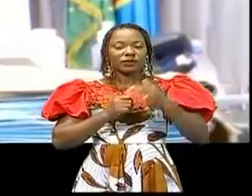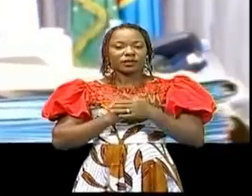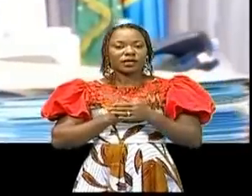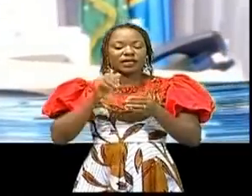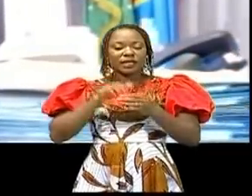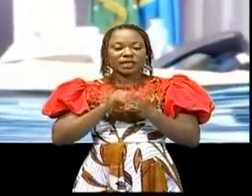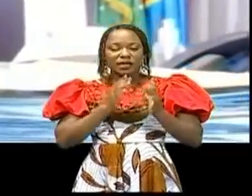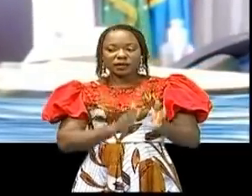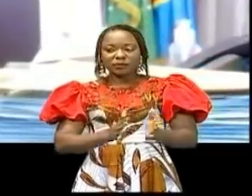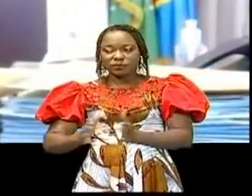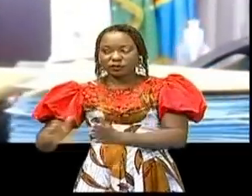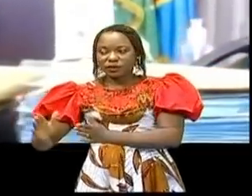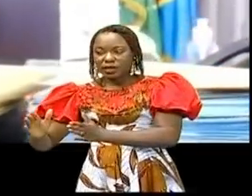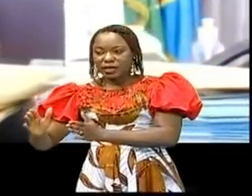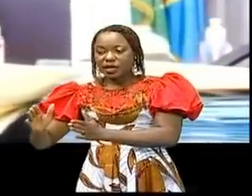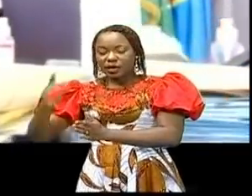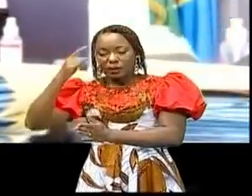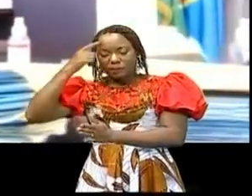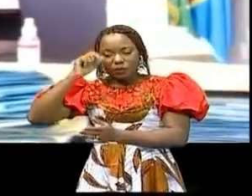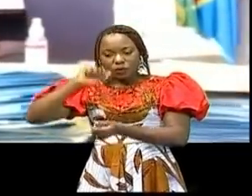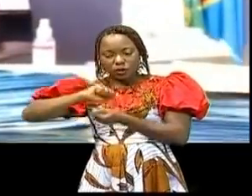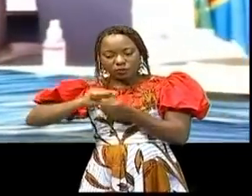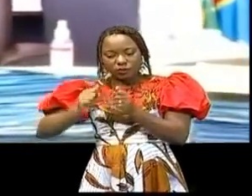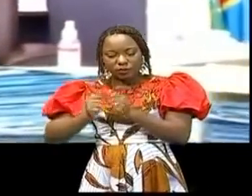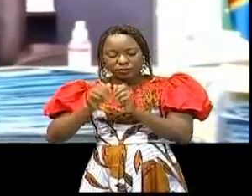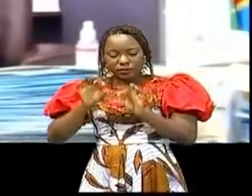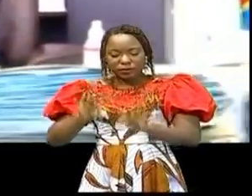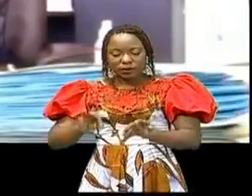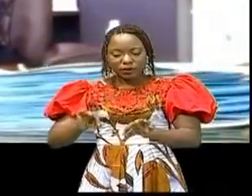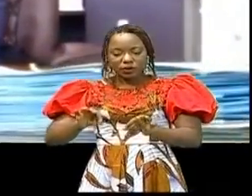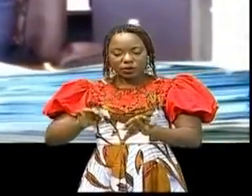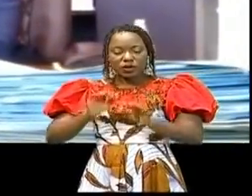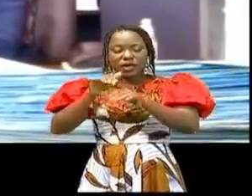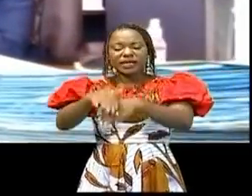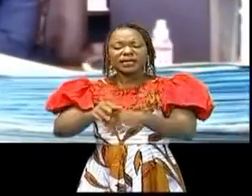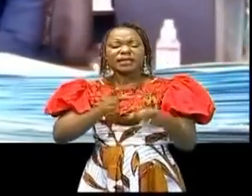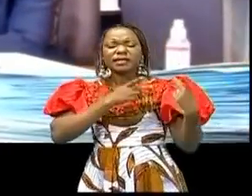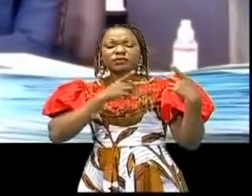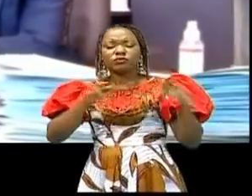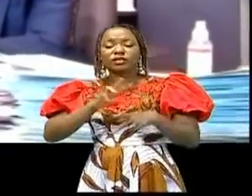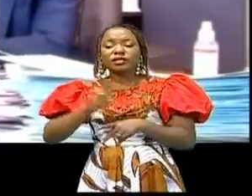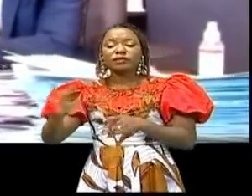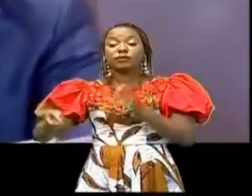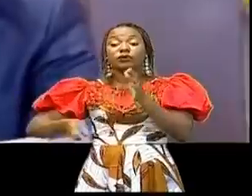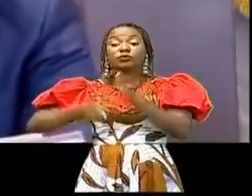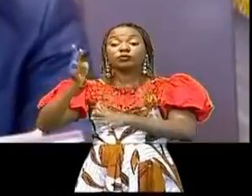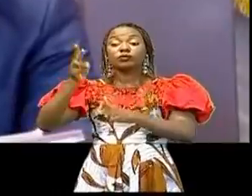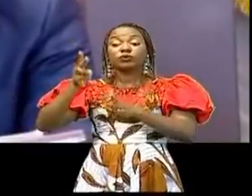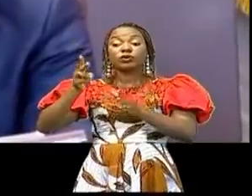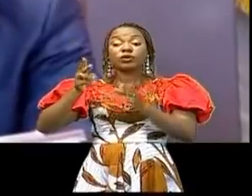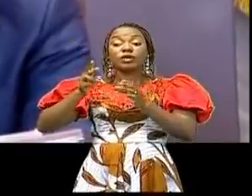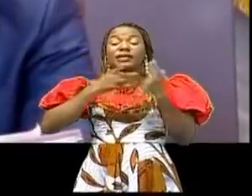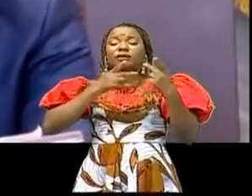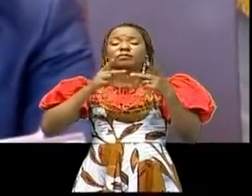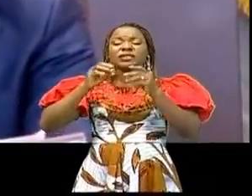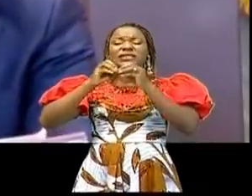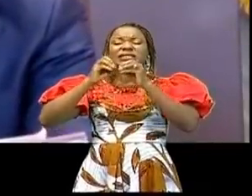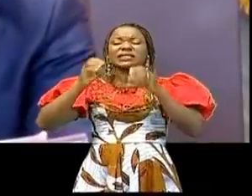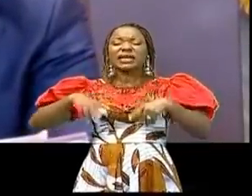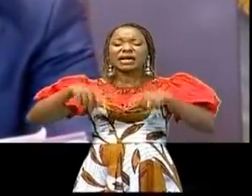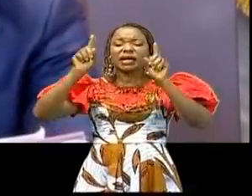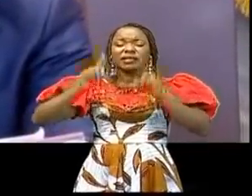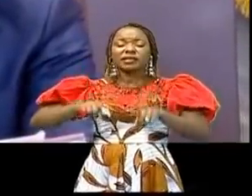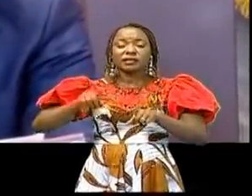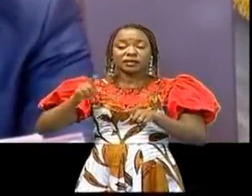le processus de la réforme foncière engagée depuis 2012. C'est donc pour la première fois depuis 50 ans que notre